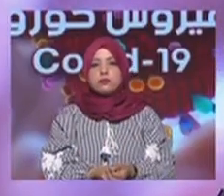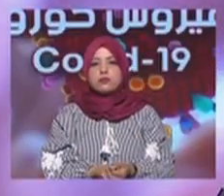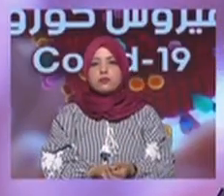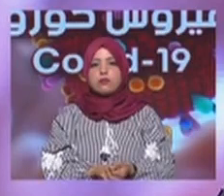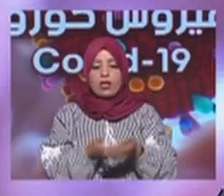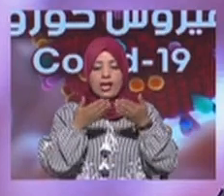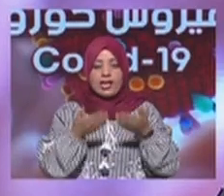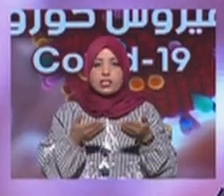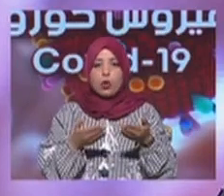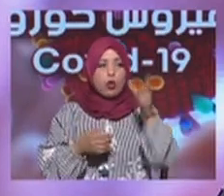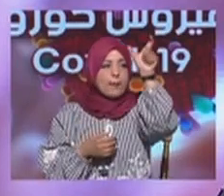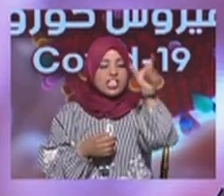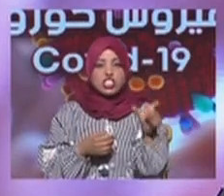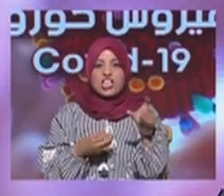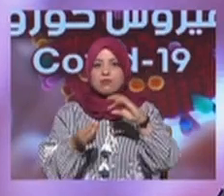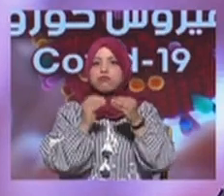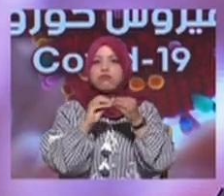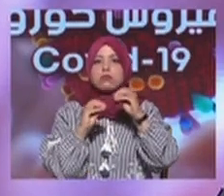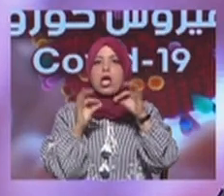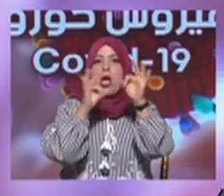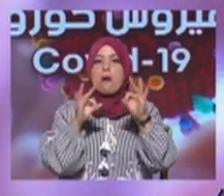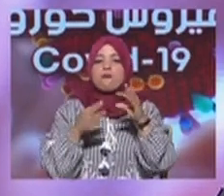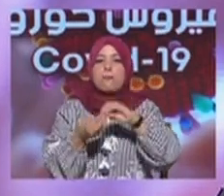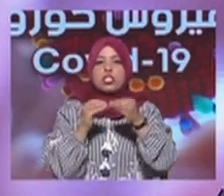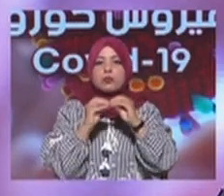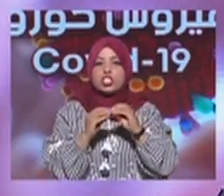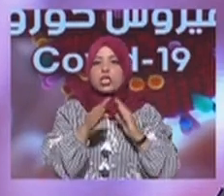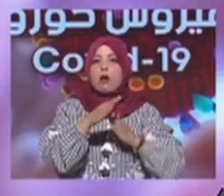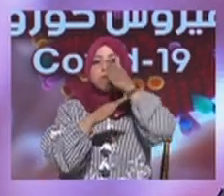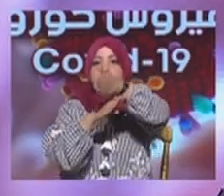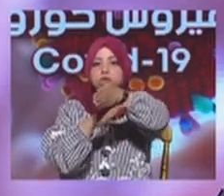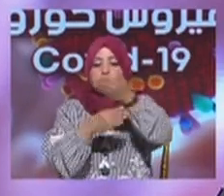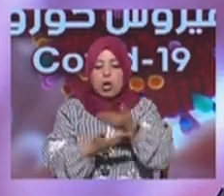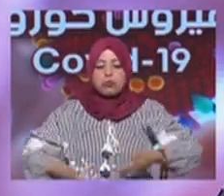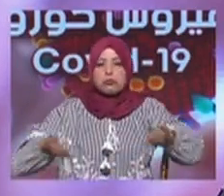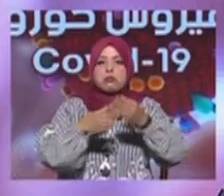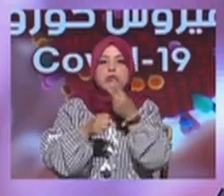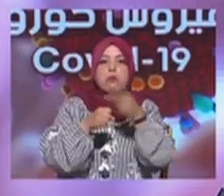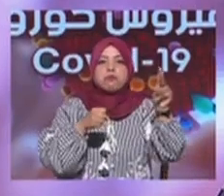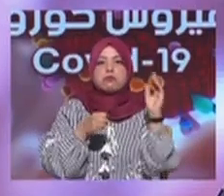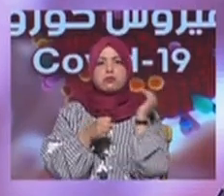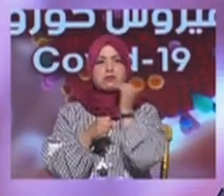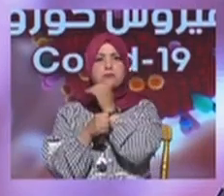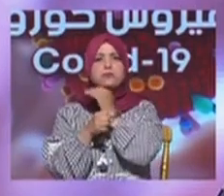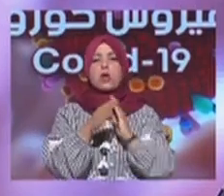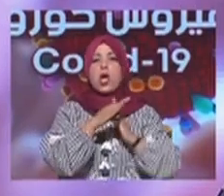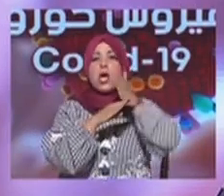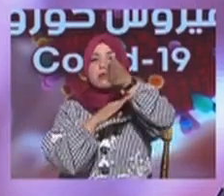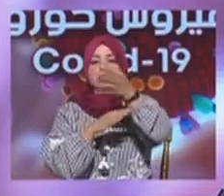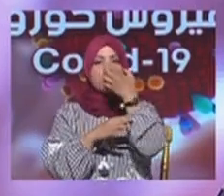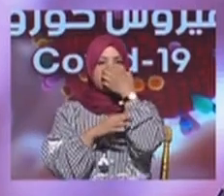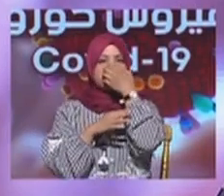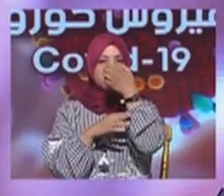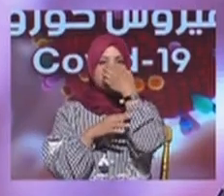منها بسلام من غير مشاكل من غير مضاعفات، علاش ناس مشات للانعاش وقعدت مش للانعاش الانعاش معني شويه اكسجين وقعدت